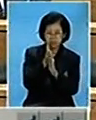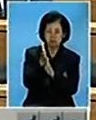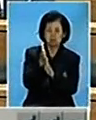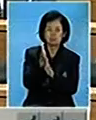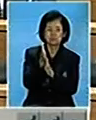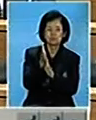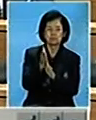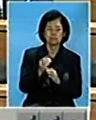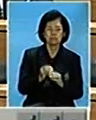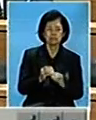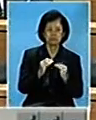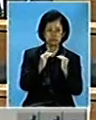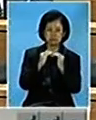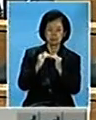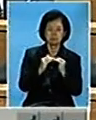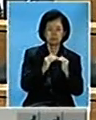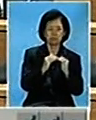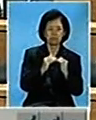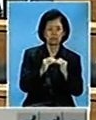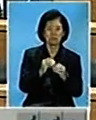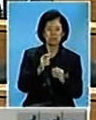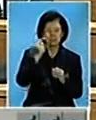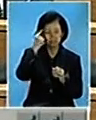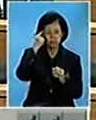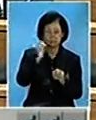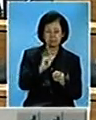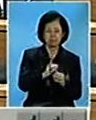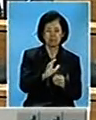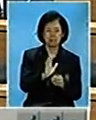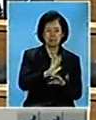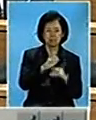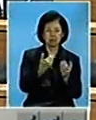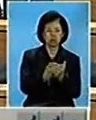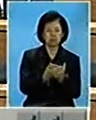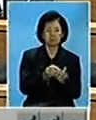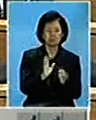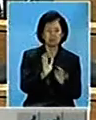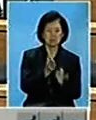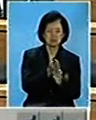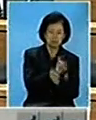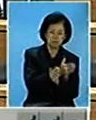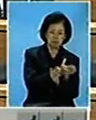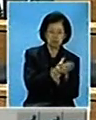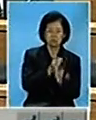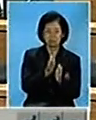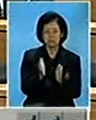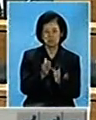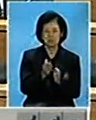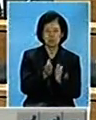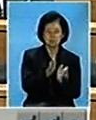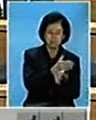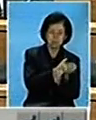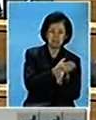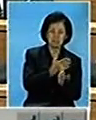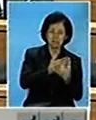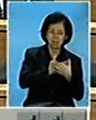งและก็ปราศจากอคติทั้งปวงไม่ลำเอียงเพราะรักไม่ลำเอียงเพราะโกรธไม่ล